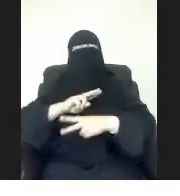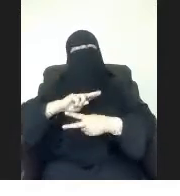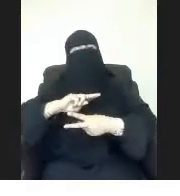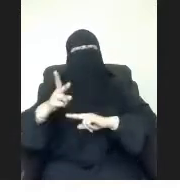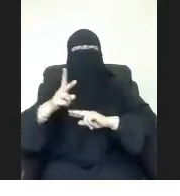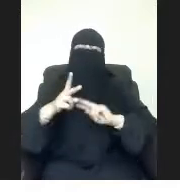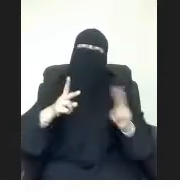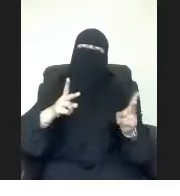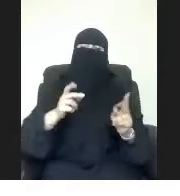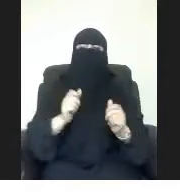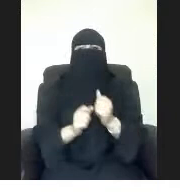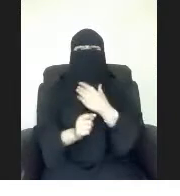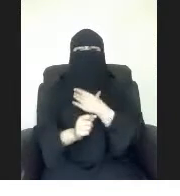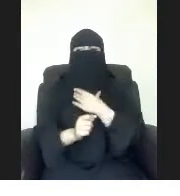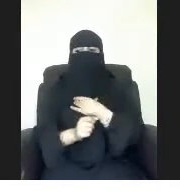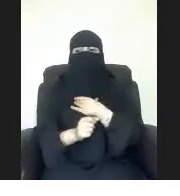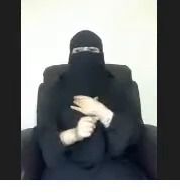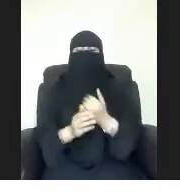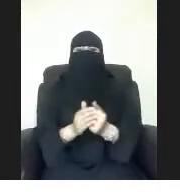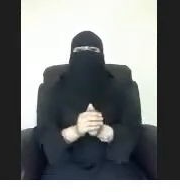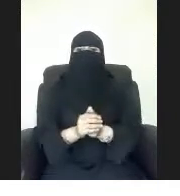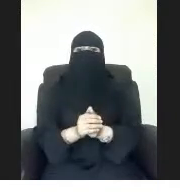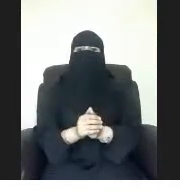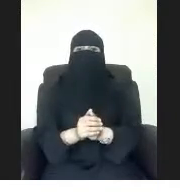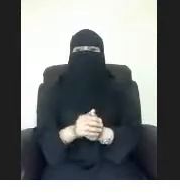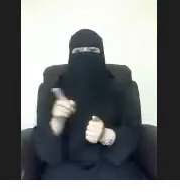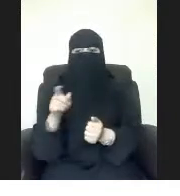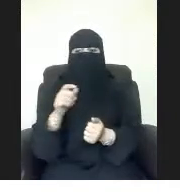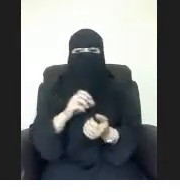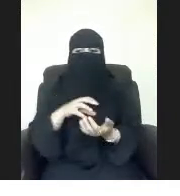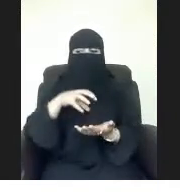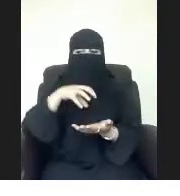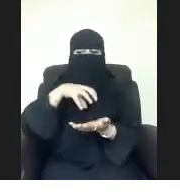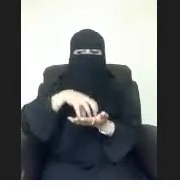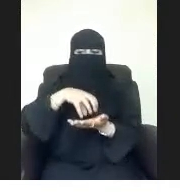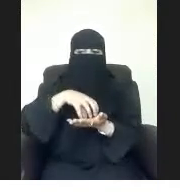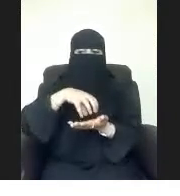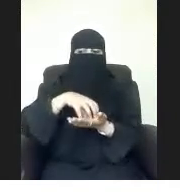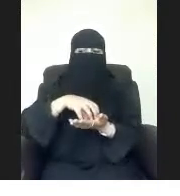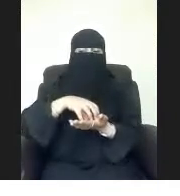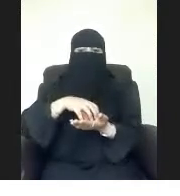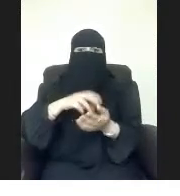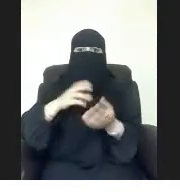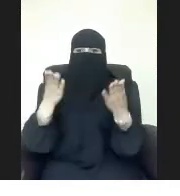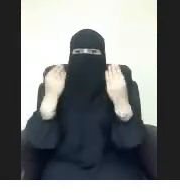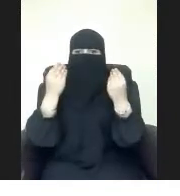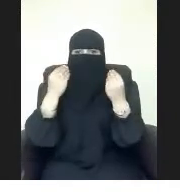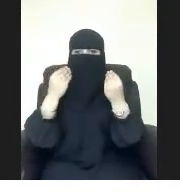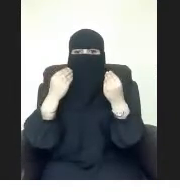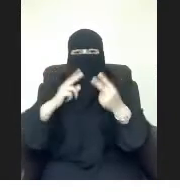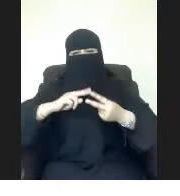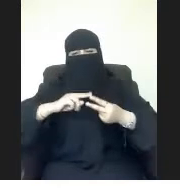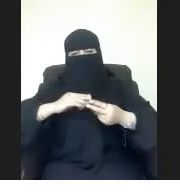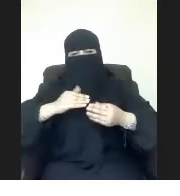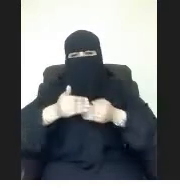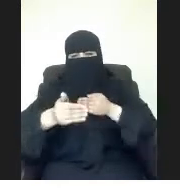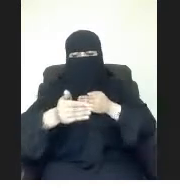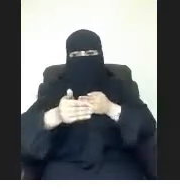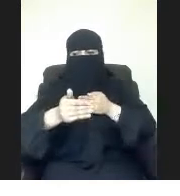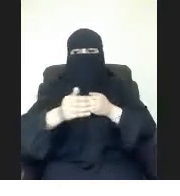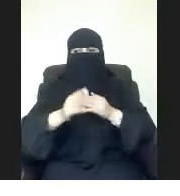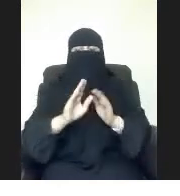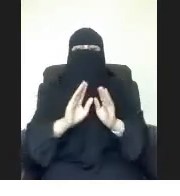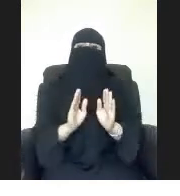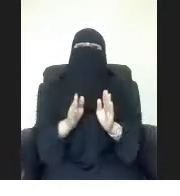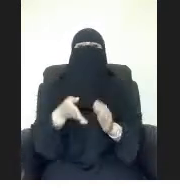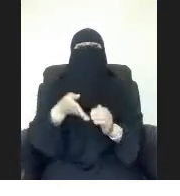إذن الانفصال من ناحية المكان فقط. التعلم عن بعد هو مخرجات التعليم عن بعد. التعلم